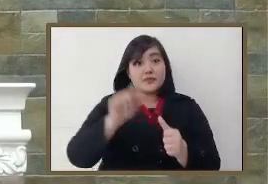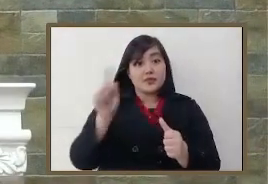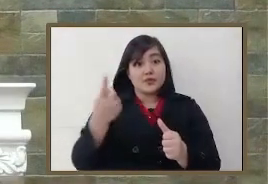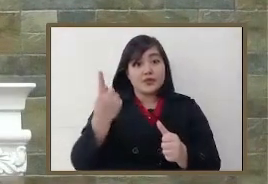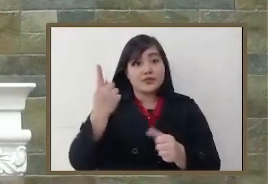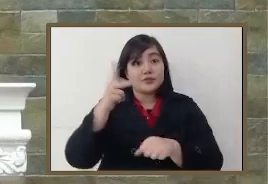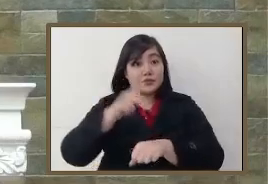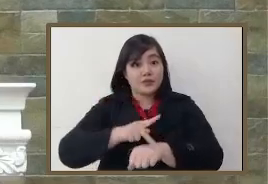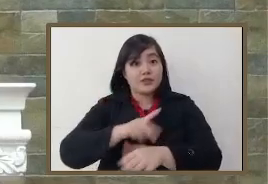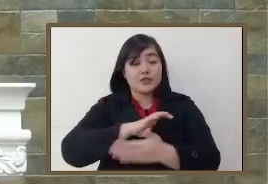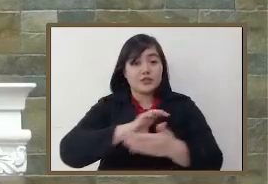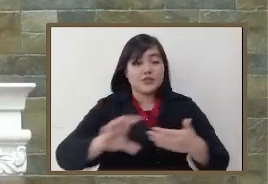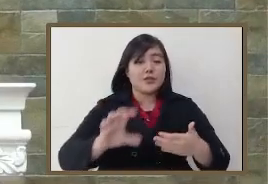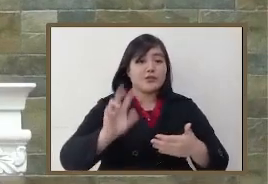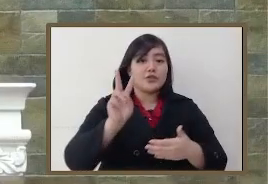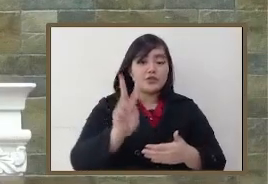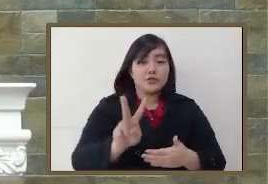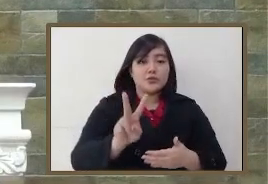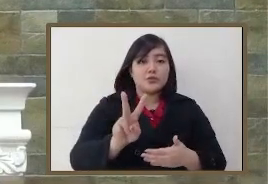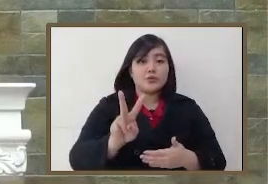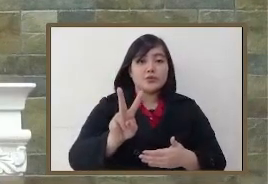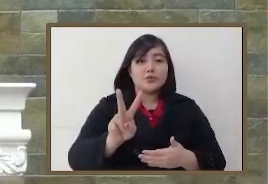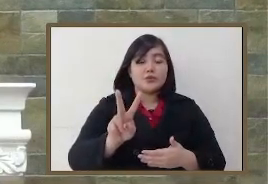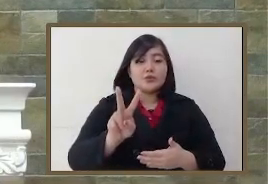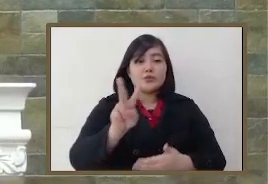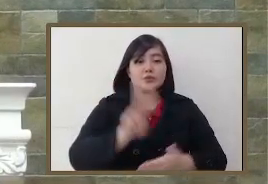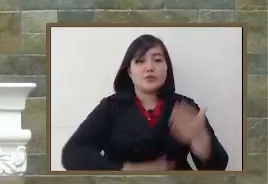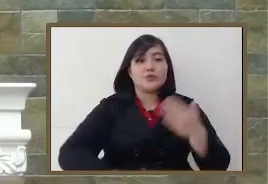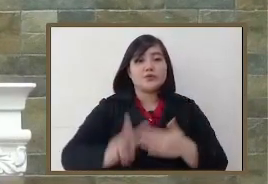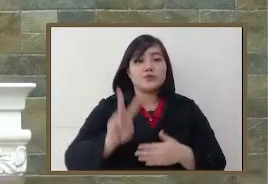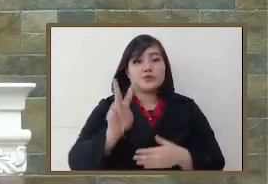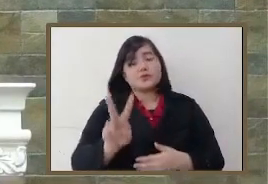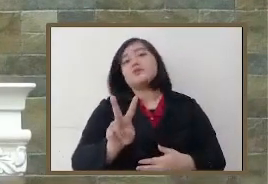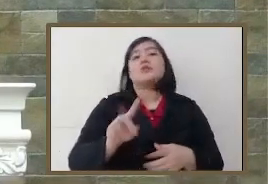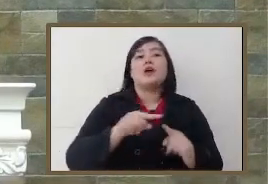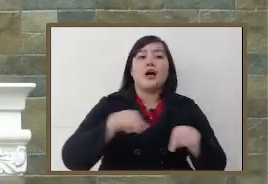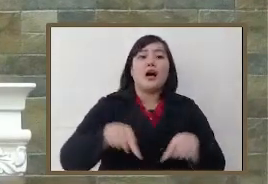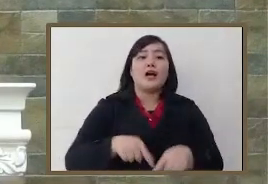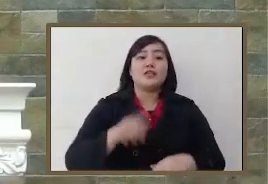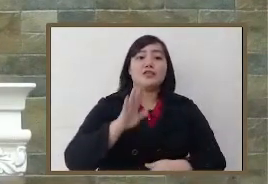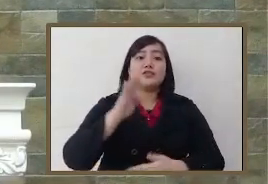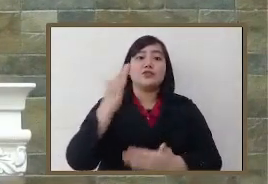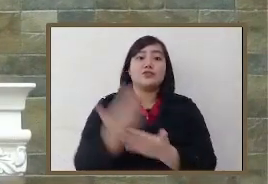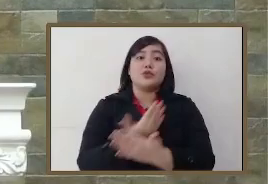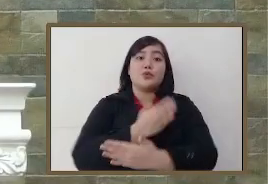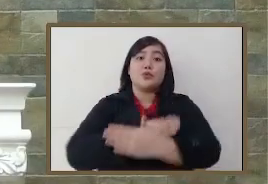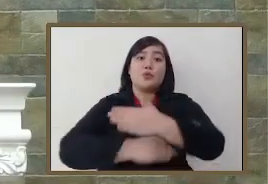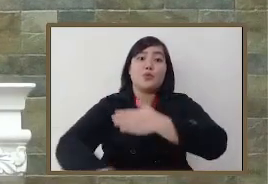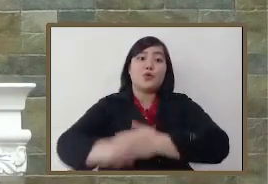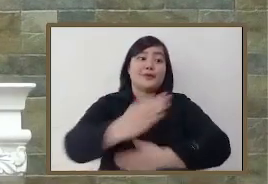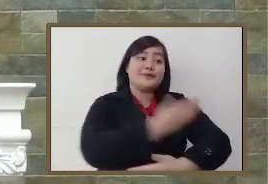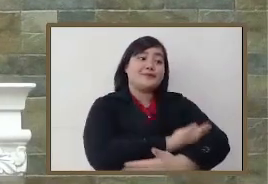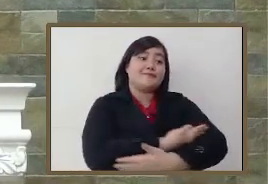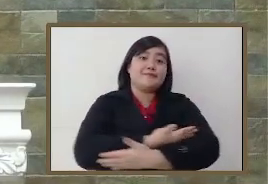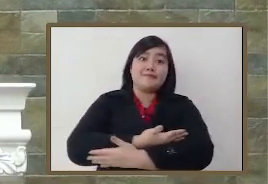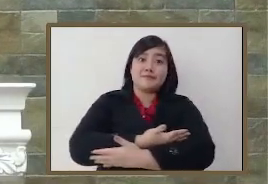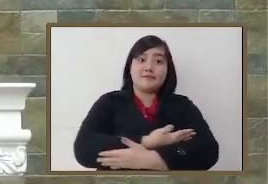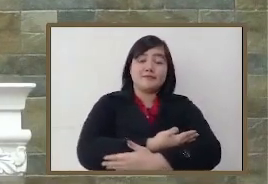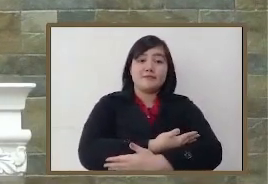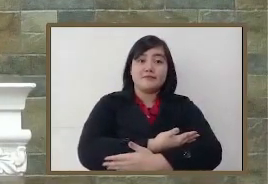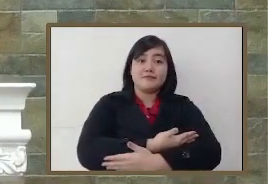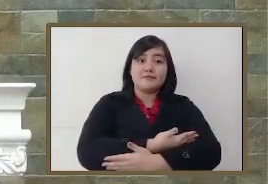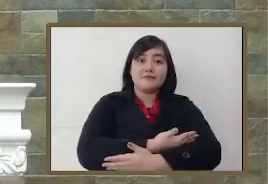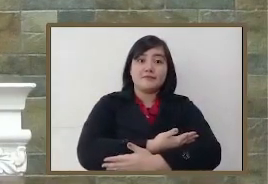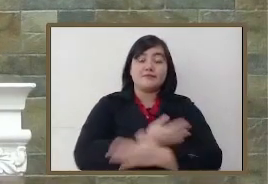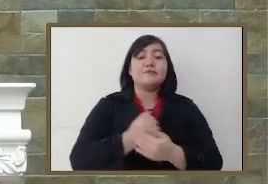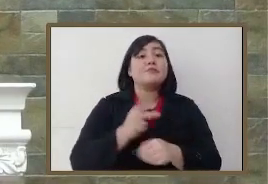As a newborn, what? Again, tinutukoy ni Peter